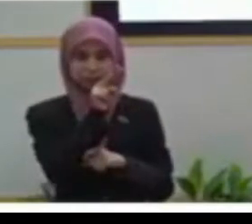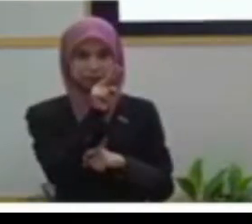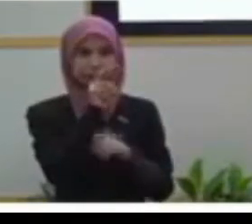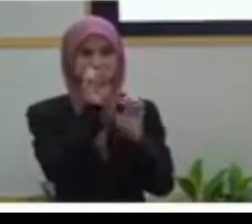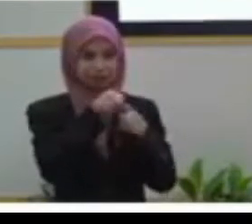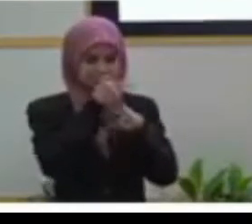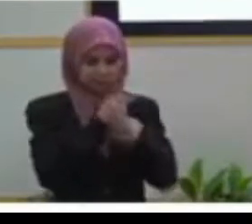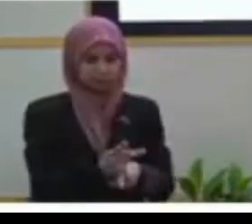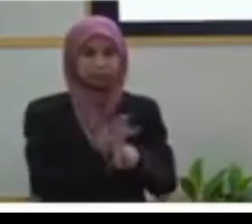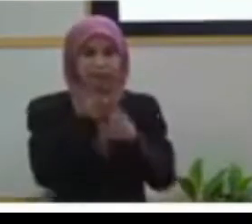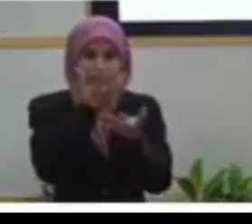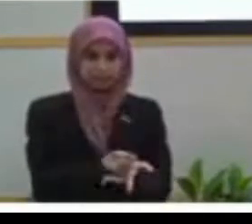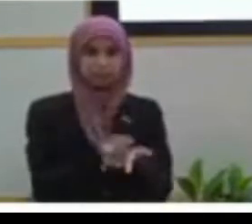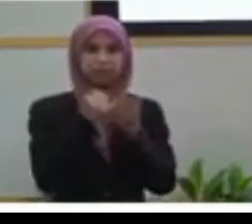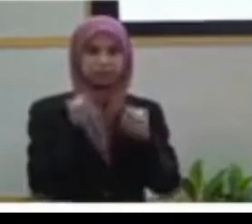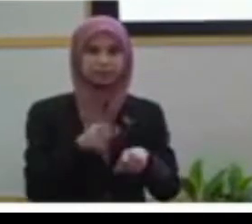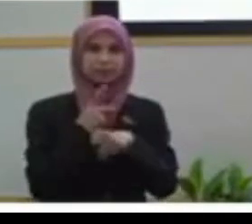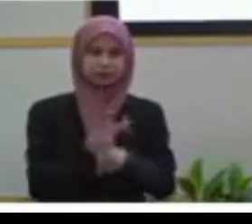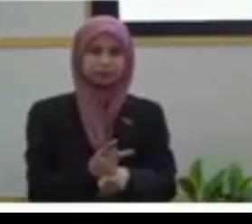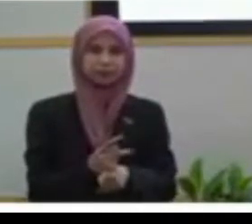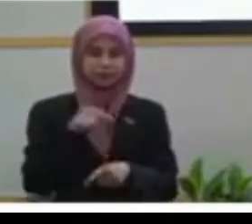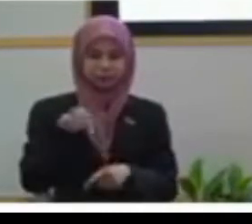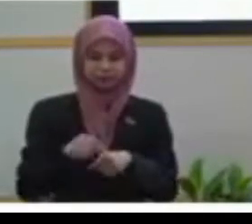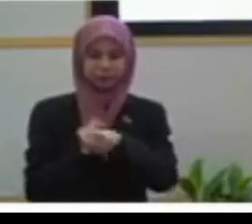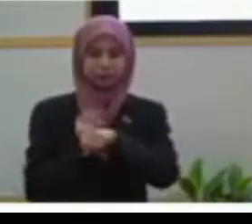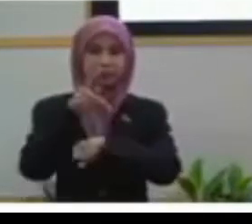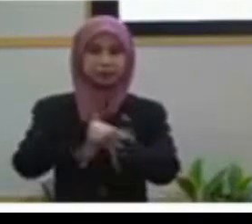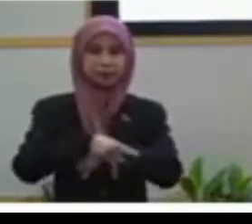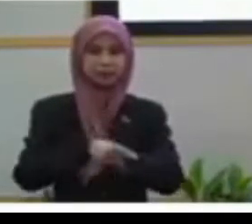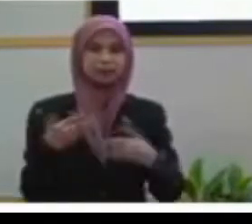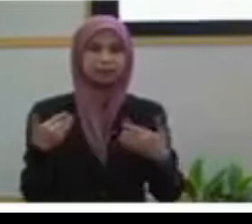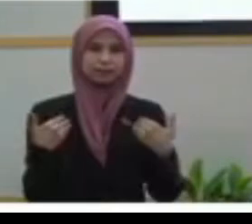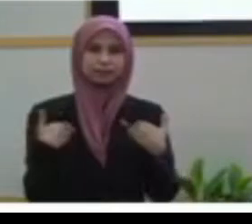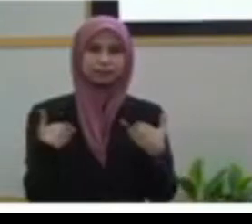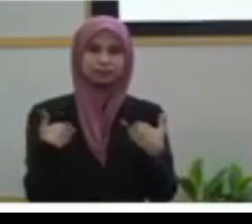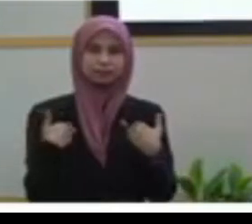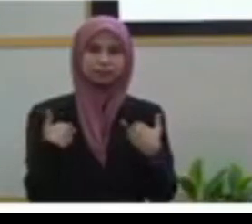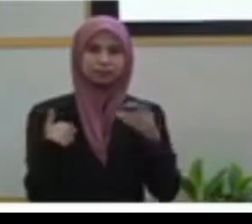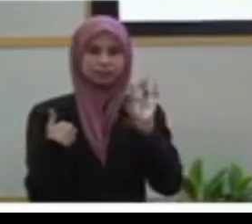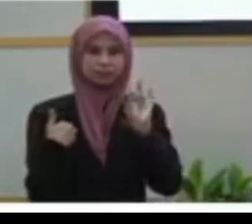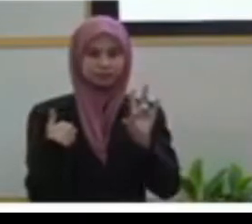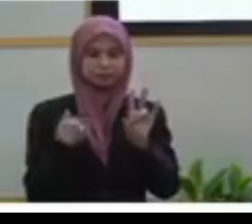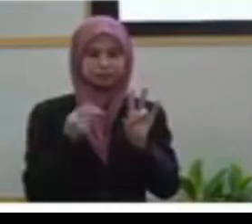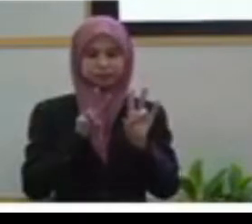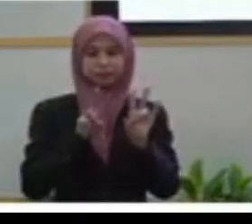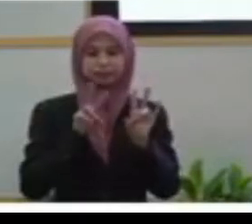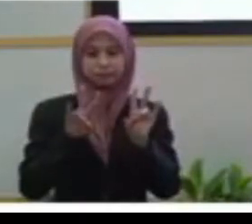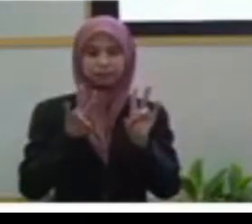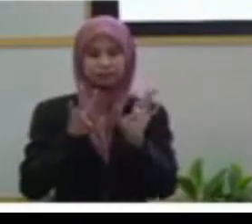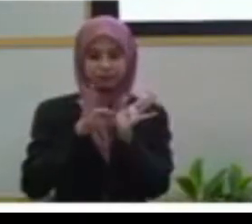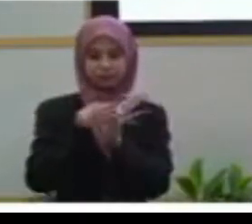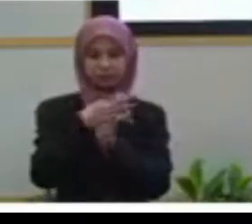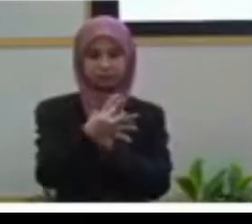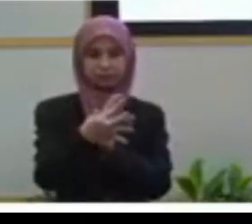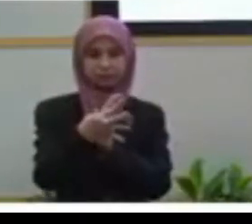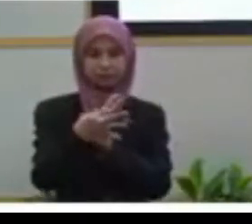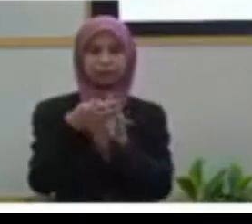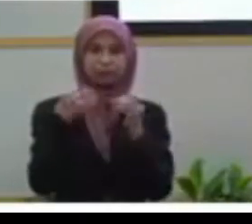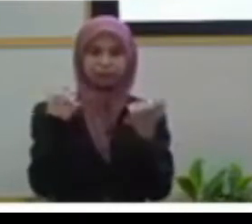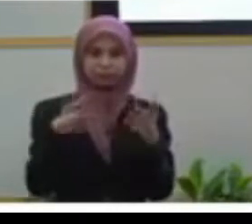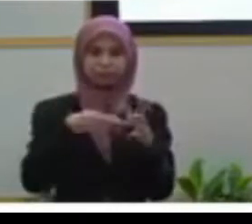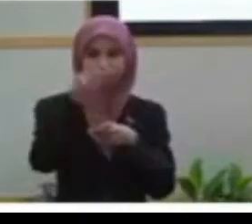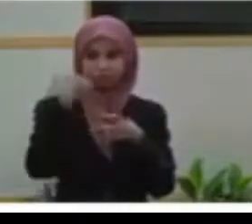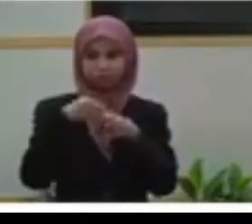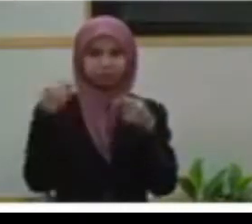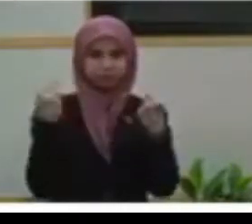disimpan. Di Seberang Perai ada 727 stiker OKU yang telah dikeluarkan